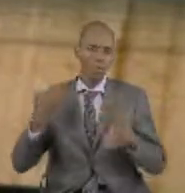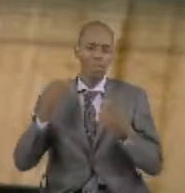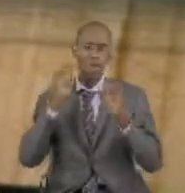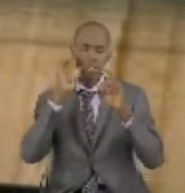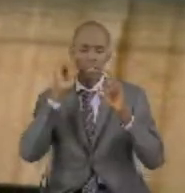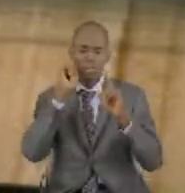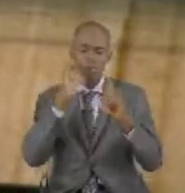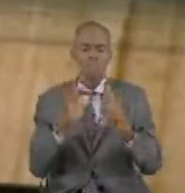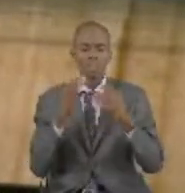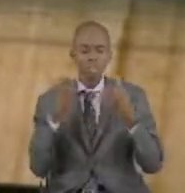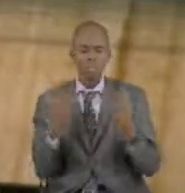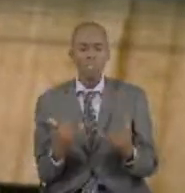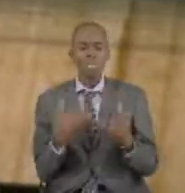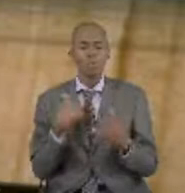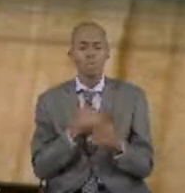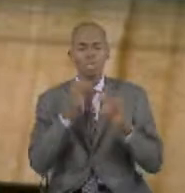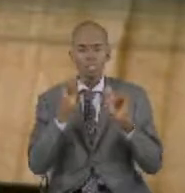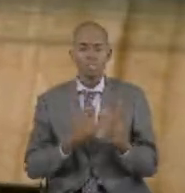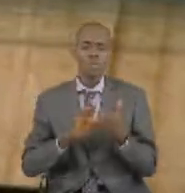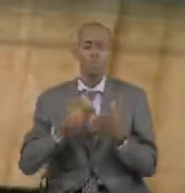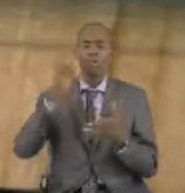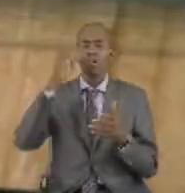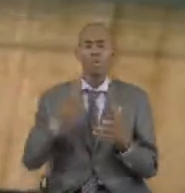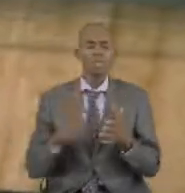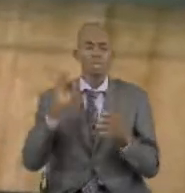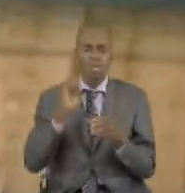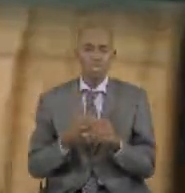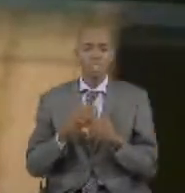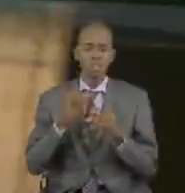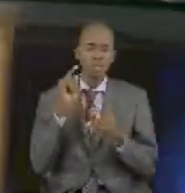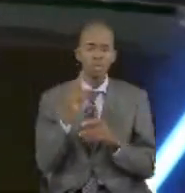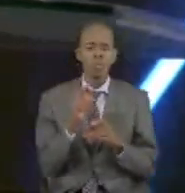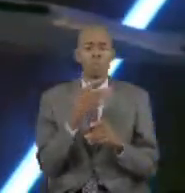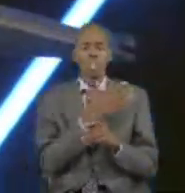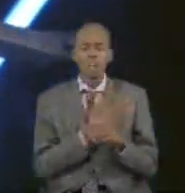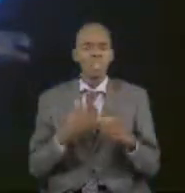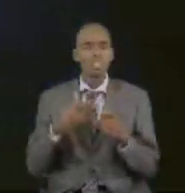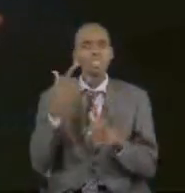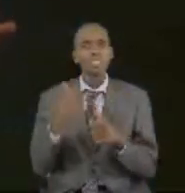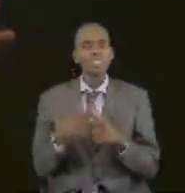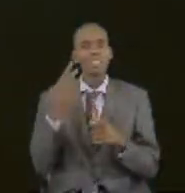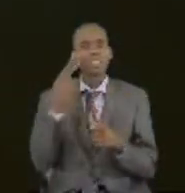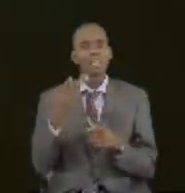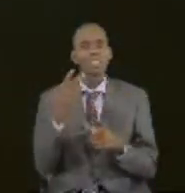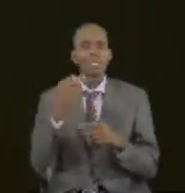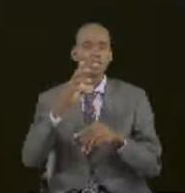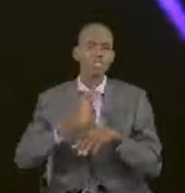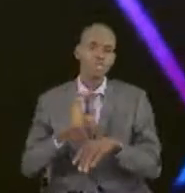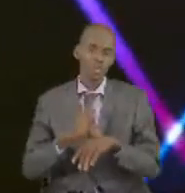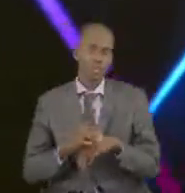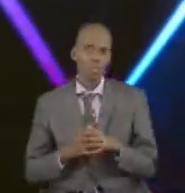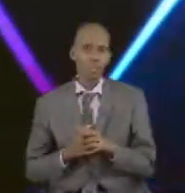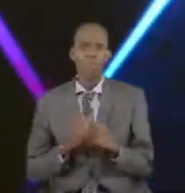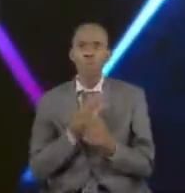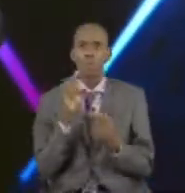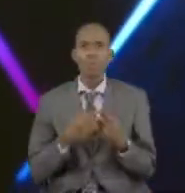la connaissait pas avant un an auparavant maintenant le pour glorifier dieu attend si j'ai alors l'église heure là où tu